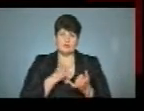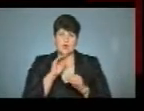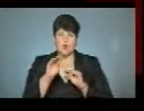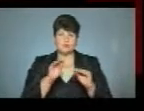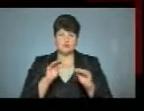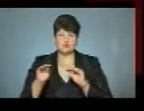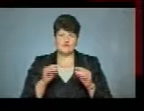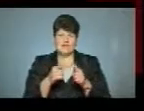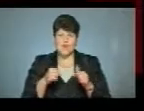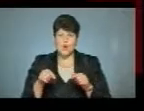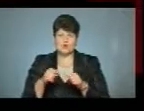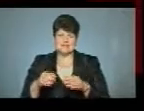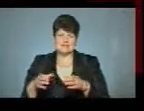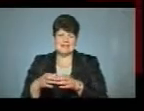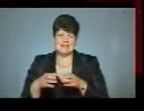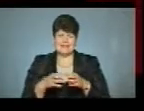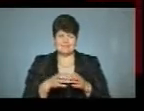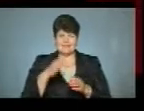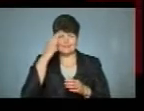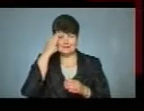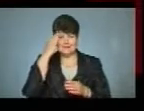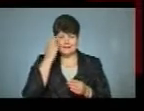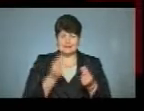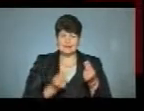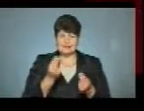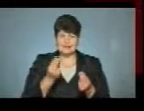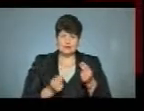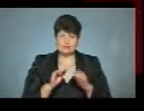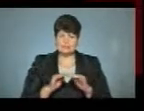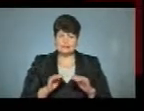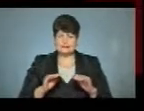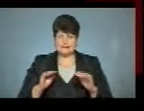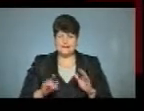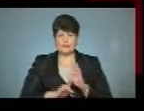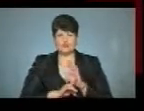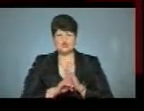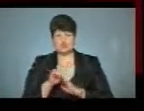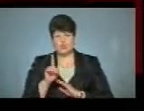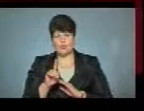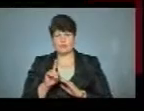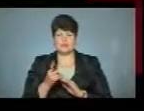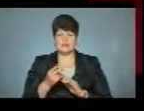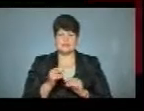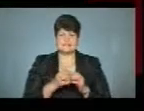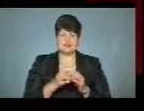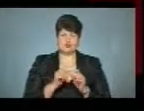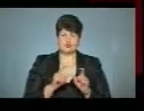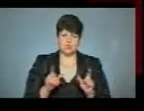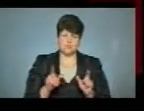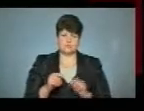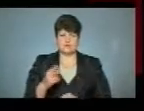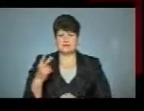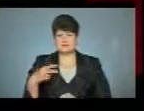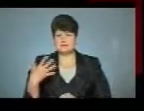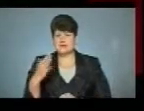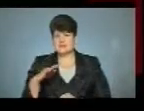облаштування осередків, саме для інтелектуальних ігор дітей початкової і середньої школи. 25 дітей